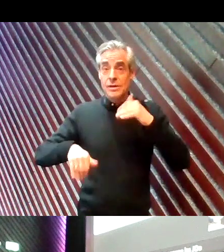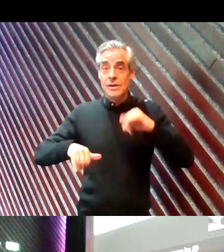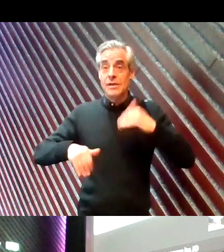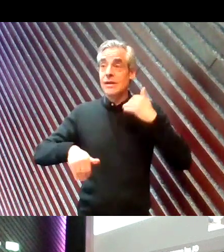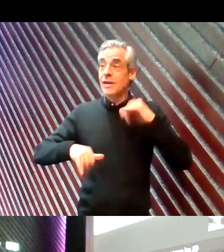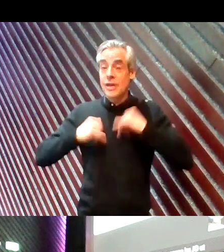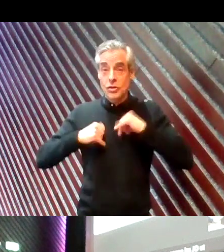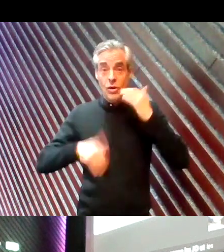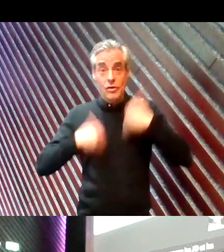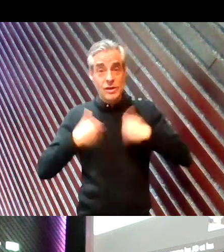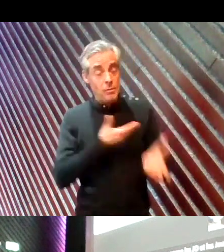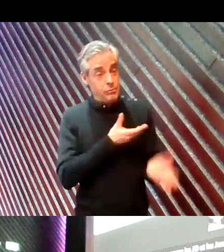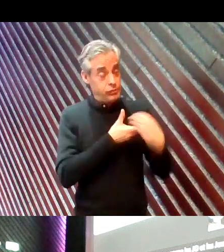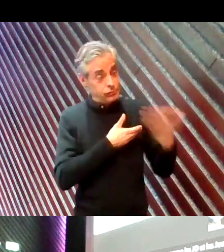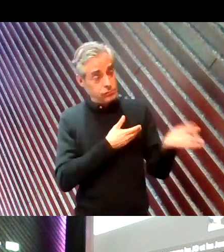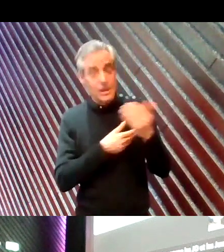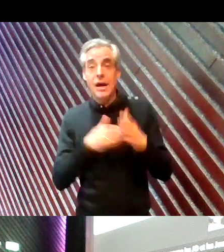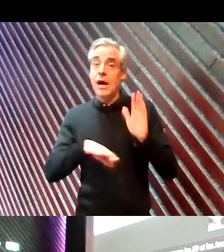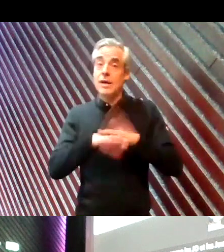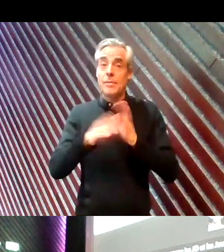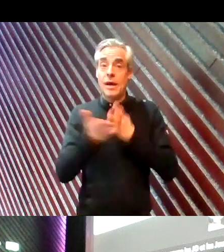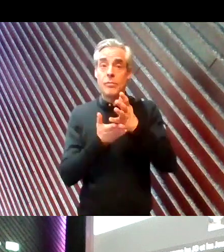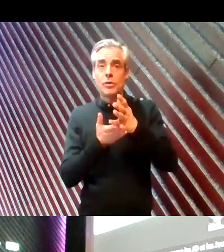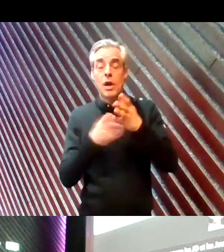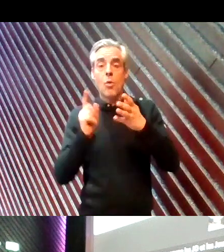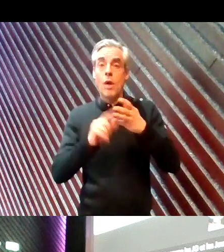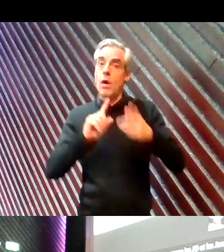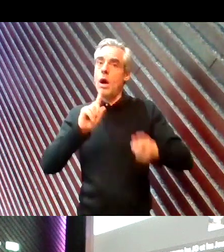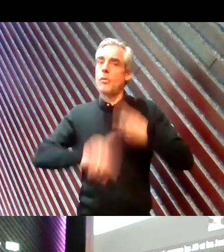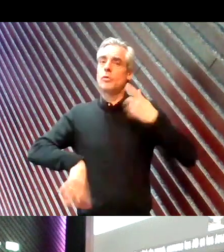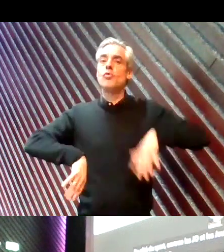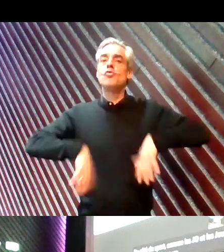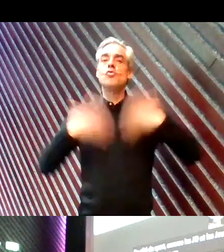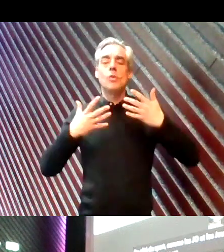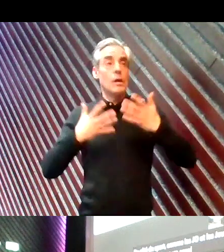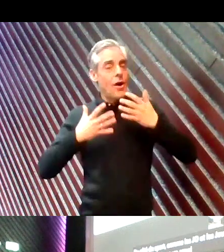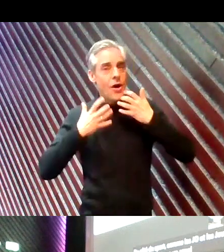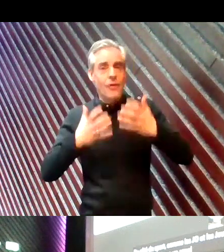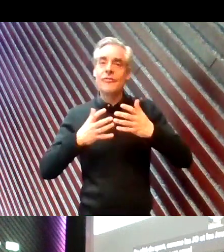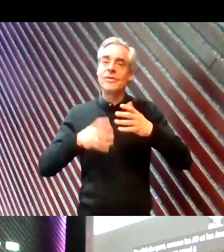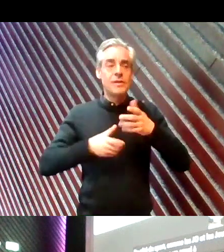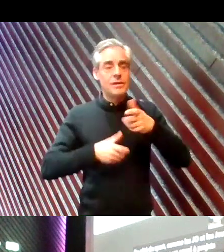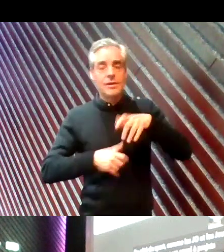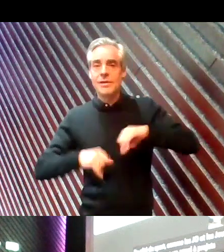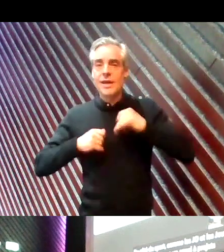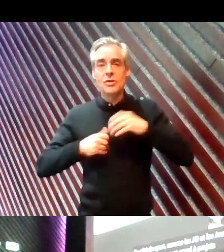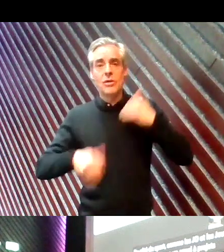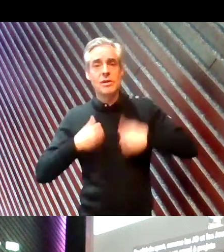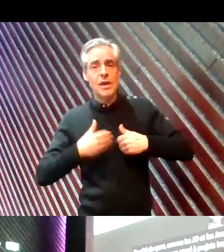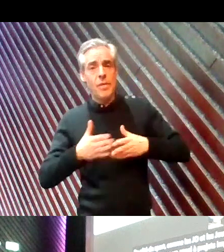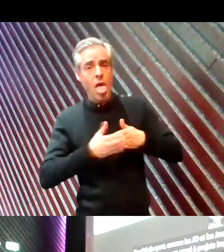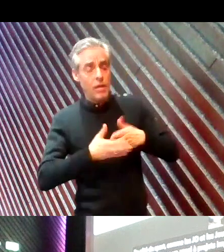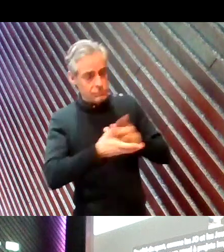d'ambitape où là, on a l'appel à projet qui est extrêmement important, où il y a cette envie d'aller chercher des jeunes en situation